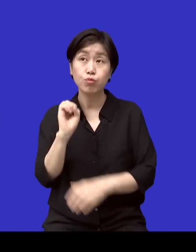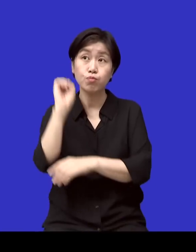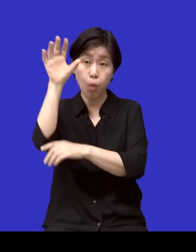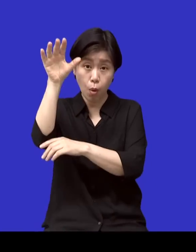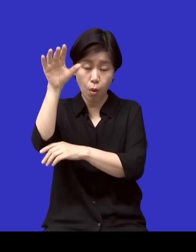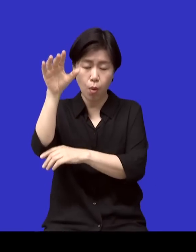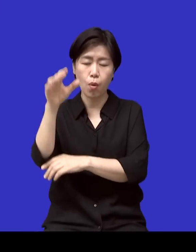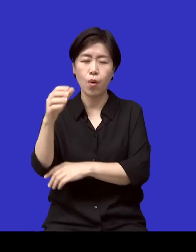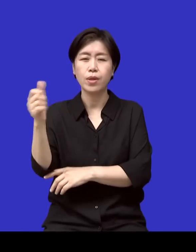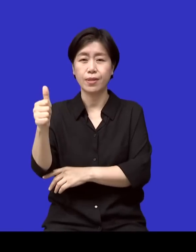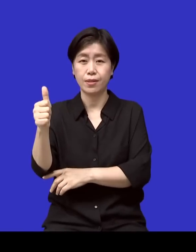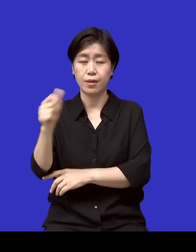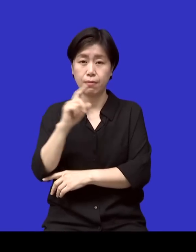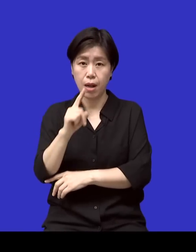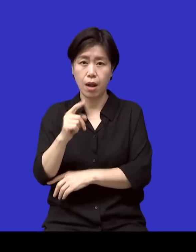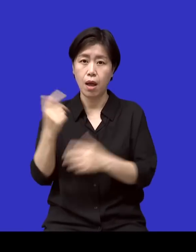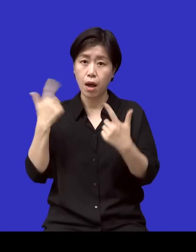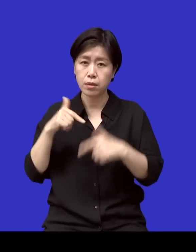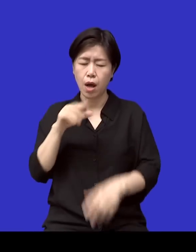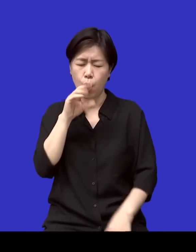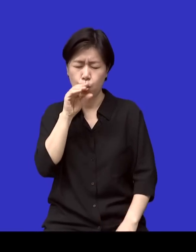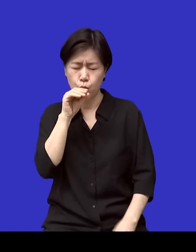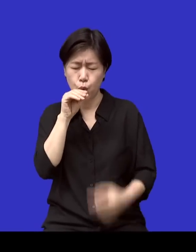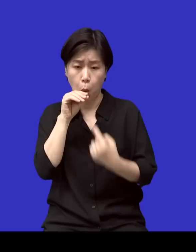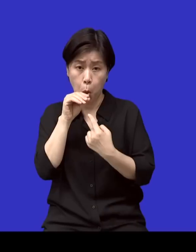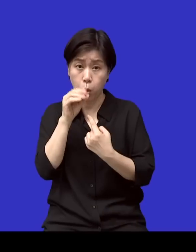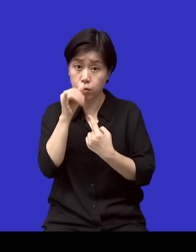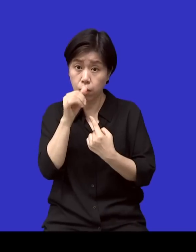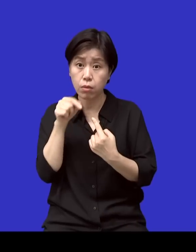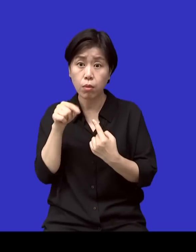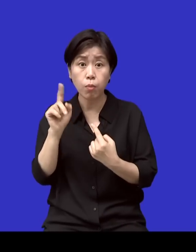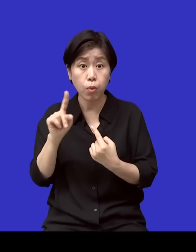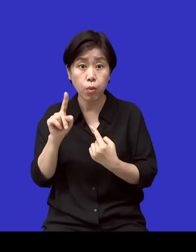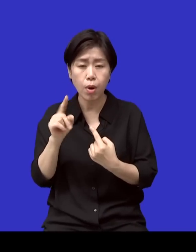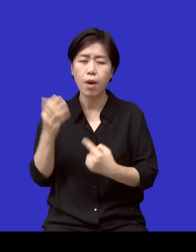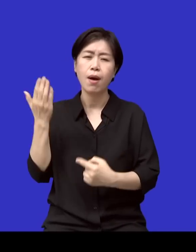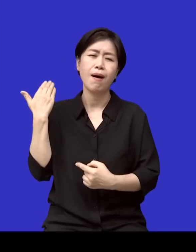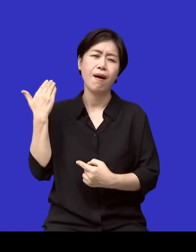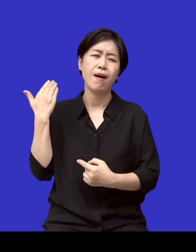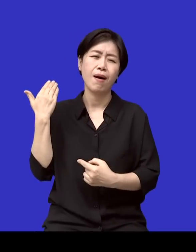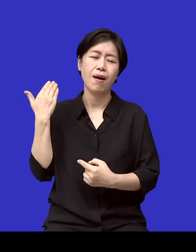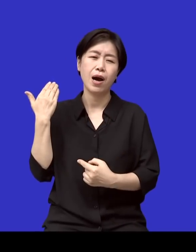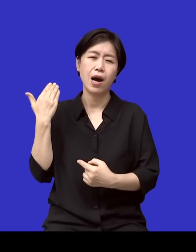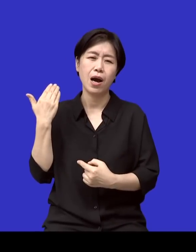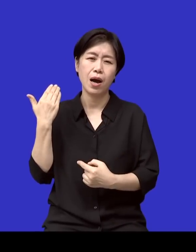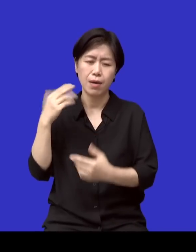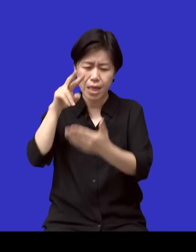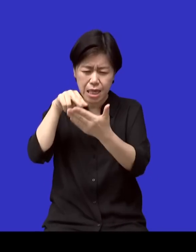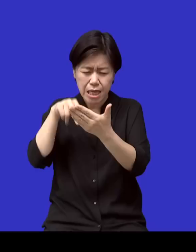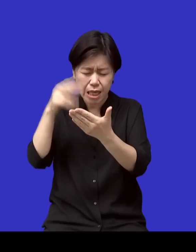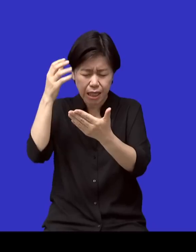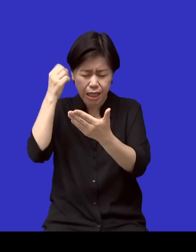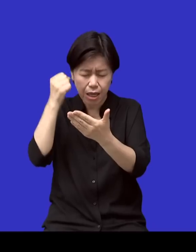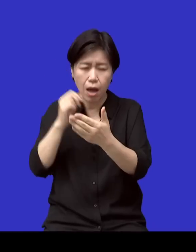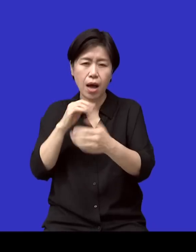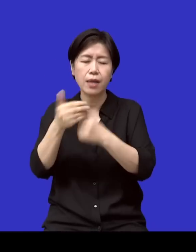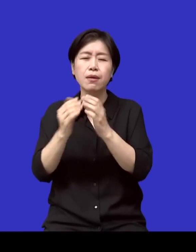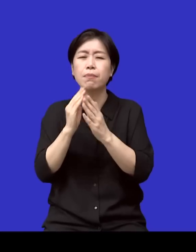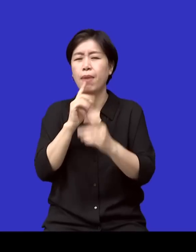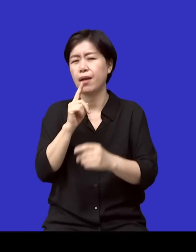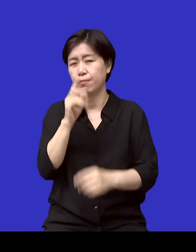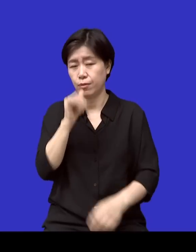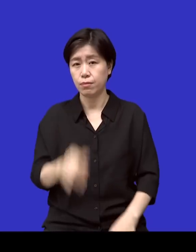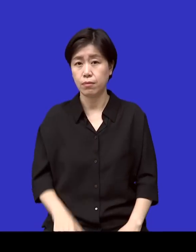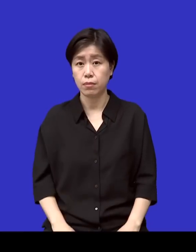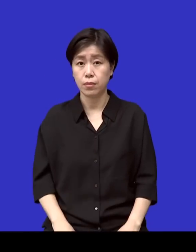선수도 중요한 경기를 앞두고 항상 입이 중얼중얼거리는데 알고 봤더니 그것이 전날 읽은 말씀을 묵상하면서 공을 던졌다고 하고 유튜브에서 봤는데